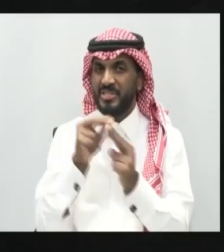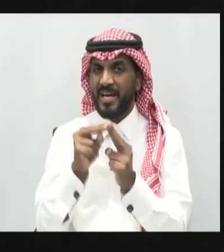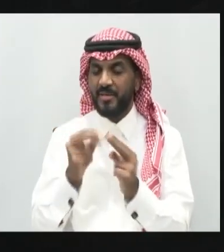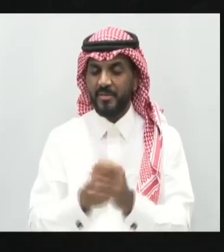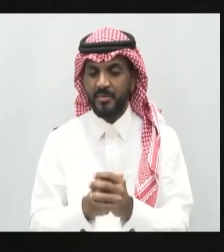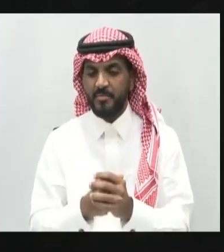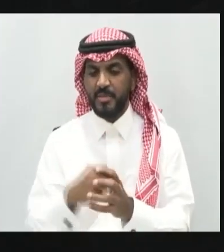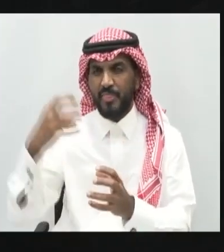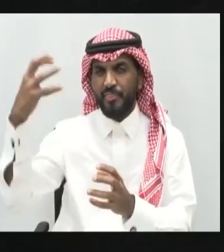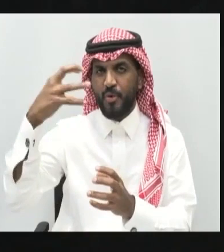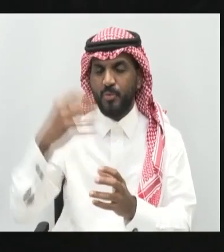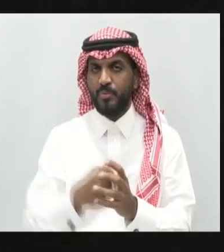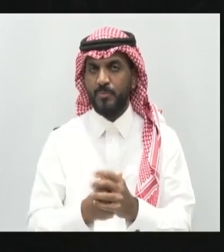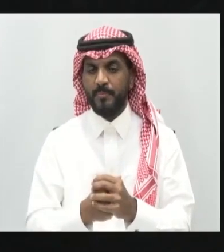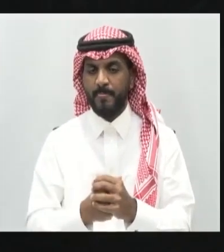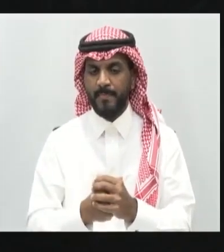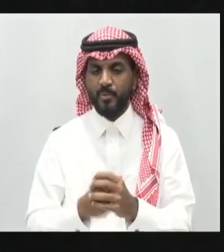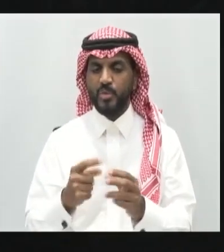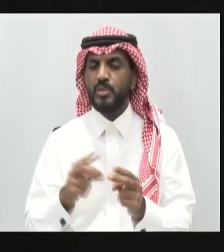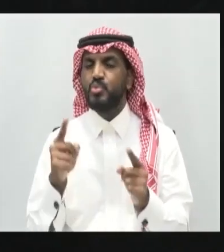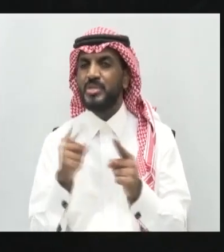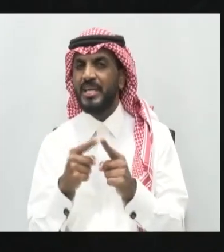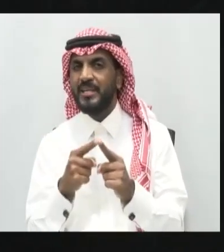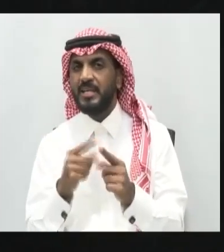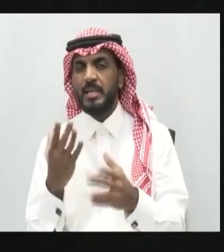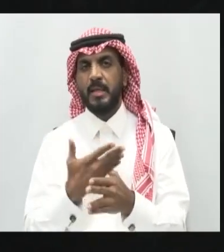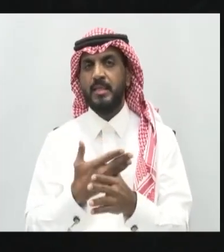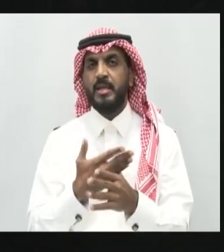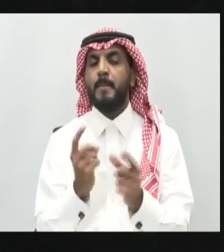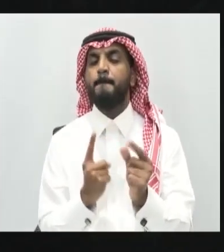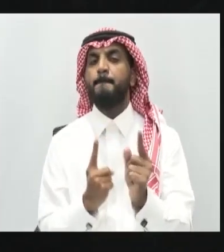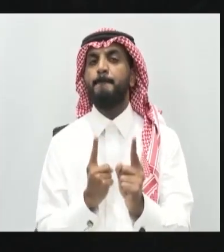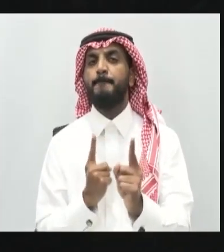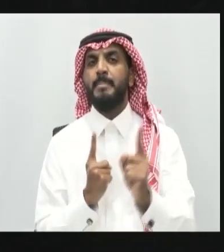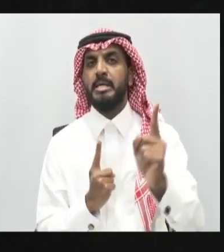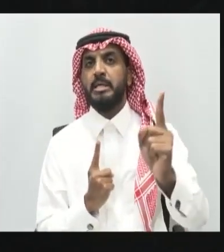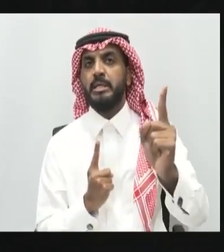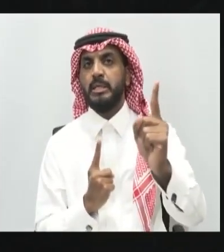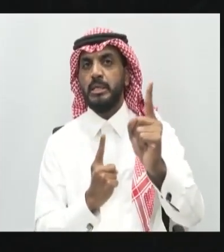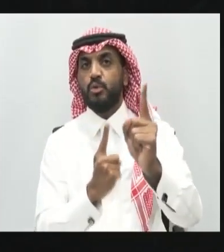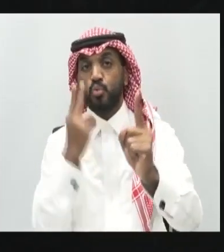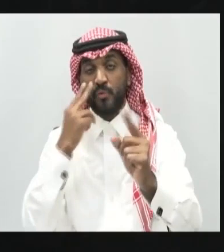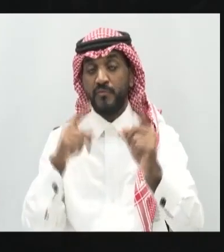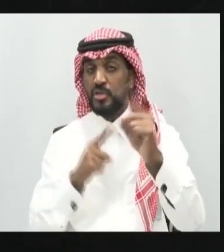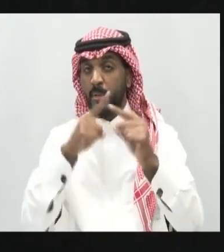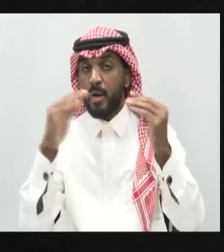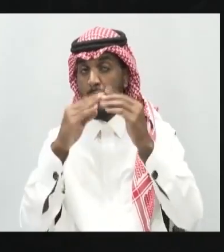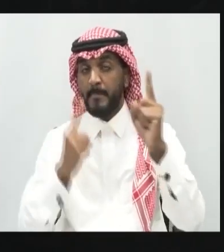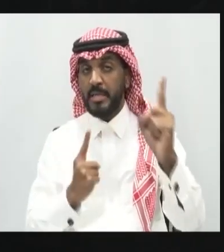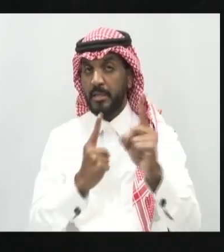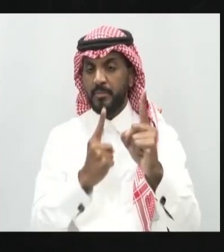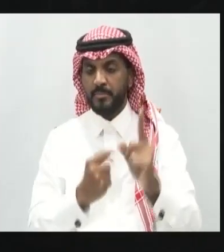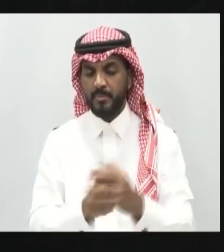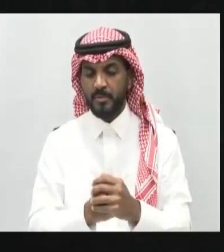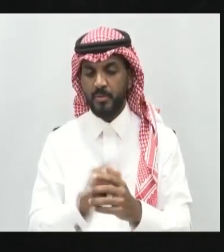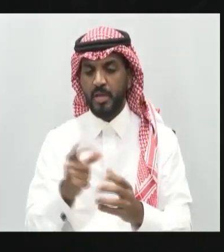من الضوء وتبدو صغيره لانها بعيده